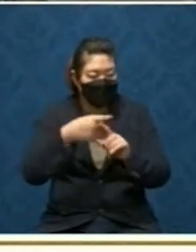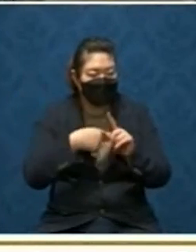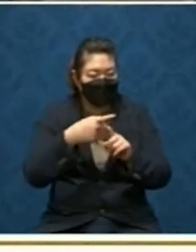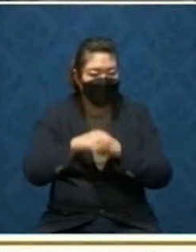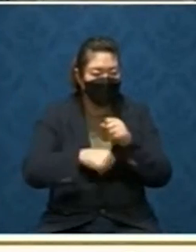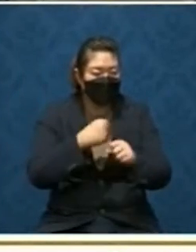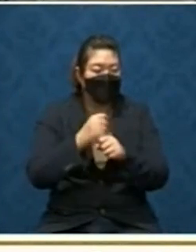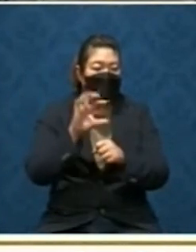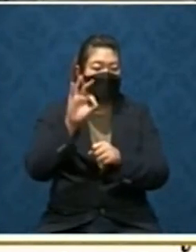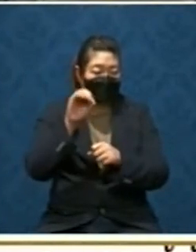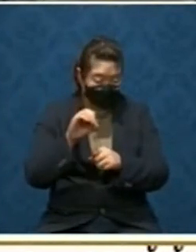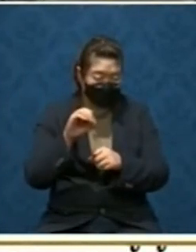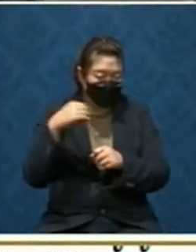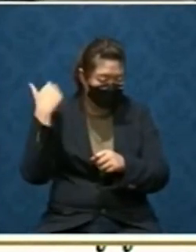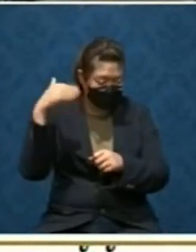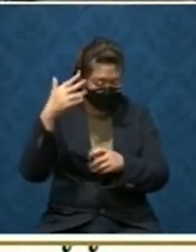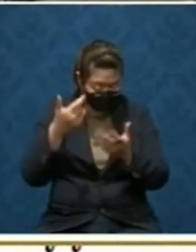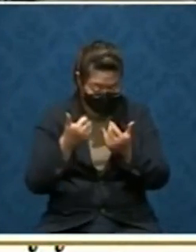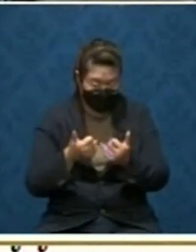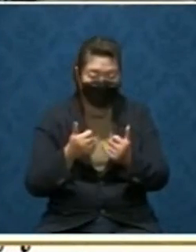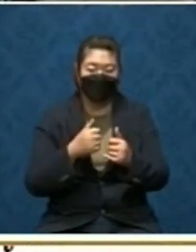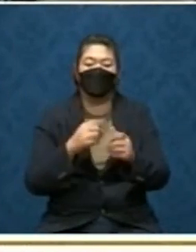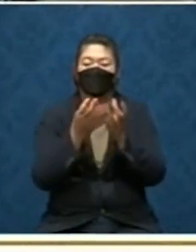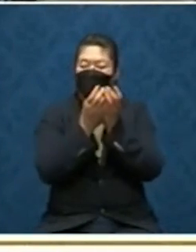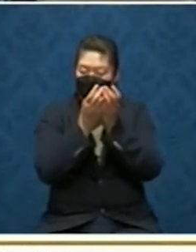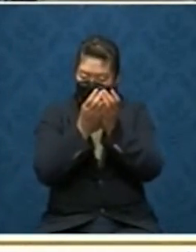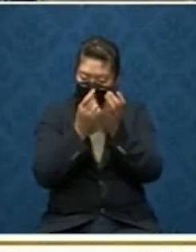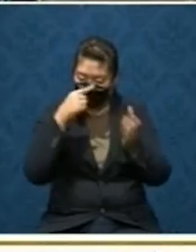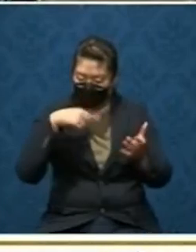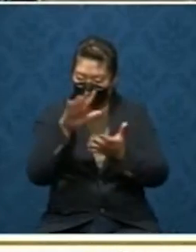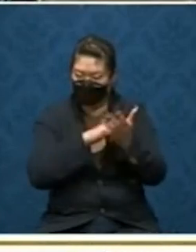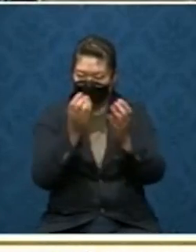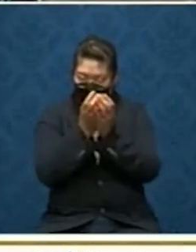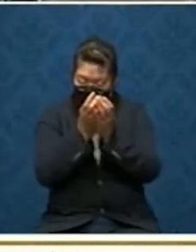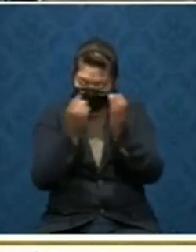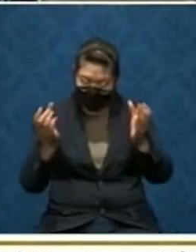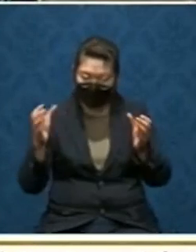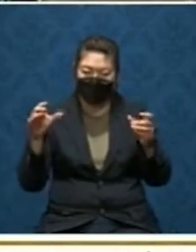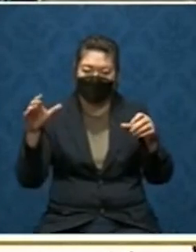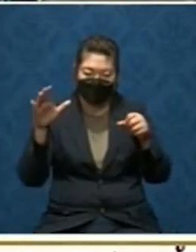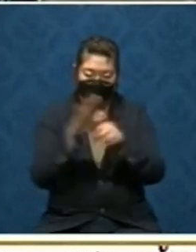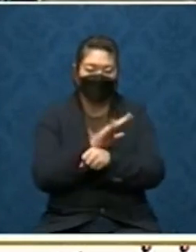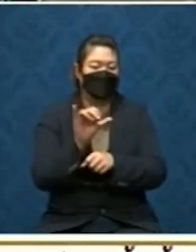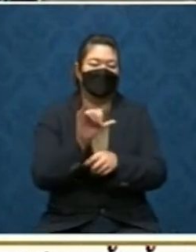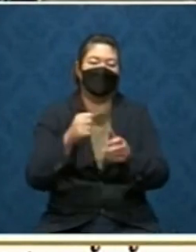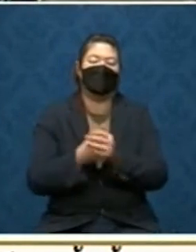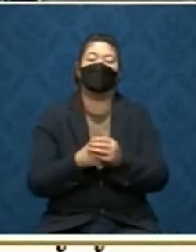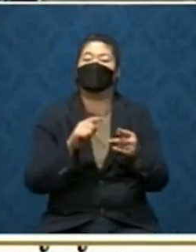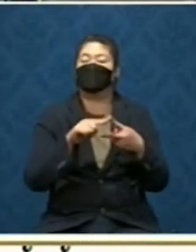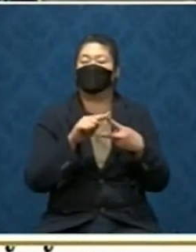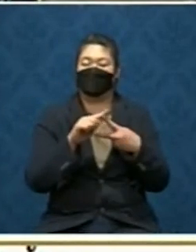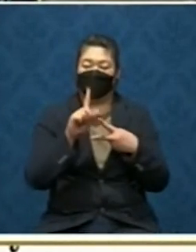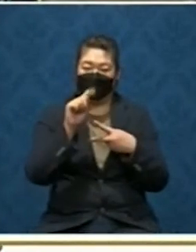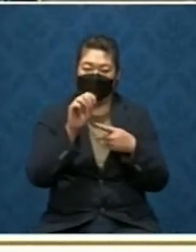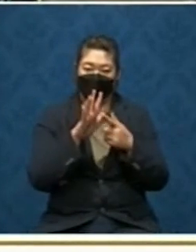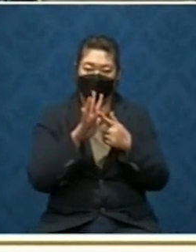ยยังไม่เป็นประชาธิปไตยเต็มใบกรณีการอดอาหารประท้วงของนางสาวทานตะวันตัวตุลานนท์หรือคุณตะวันและน